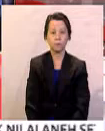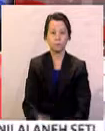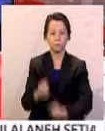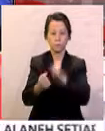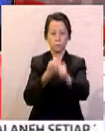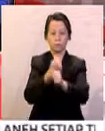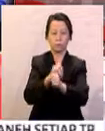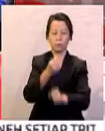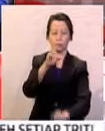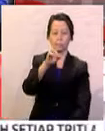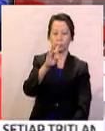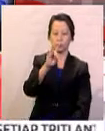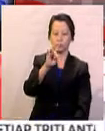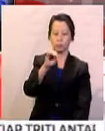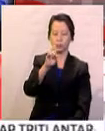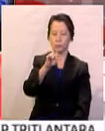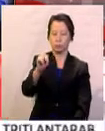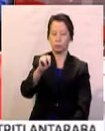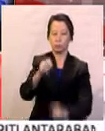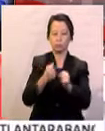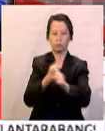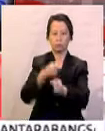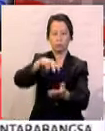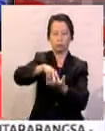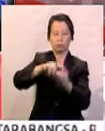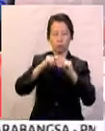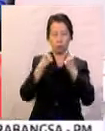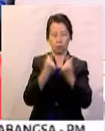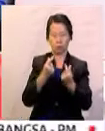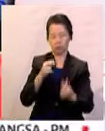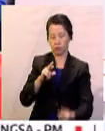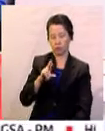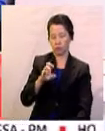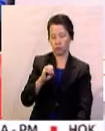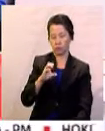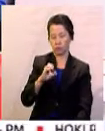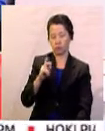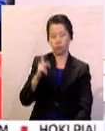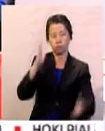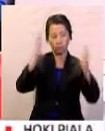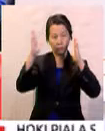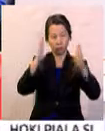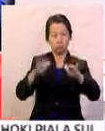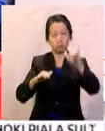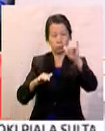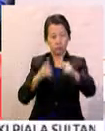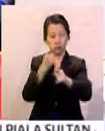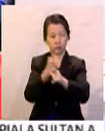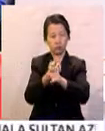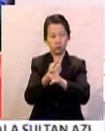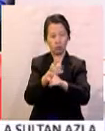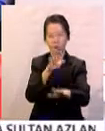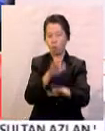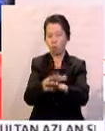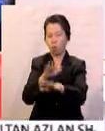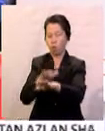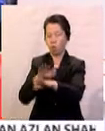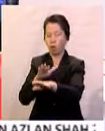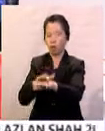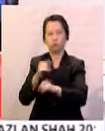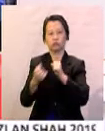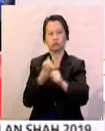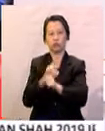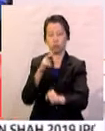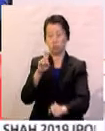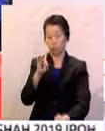Tahun 80-an boleh dianggap sebagai tahun kebangkitan kumpulan rock di Malaysia. Ya, betul. Kumpulan rock tumbuh bagaikan cendawan pada ketika